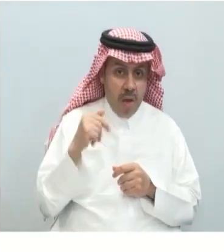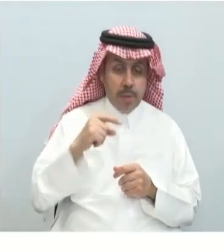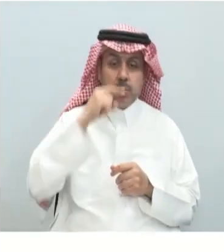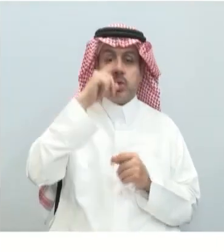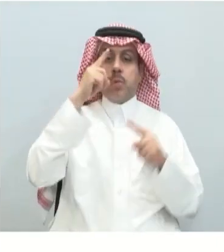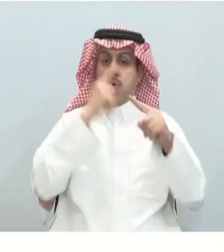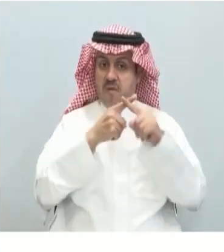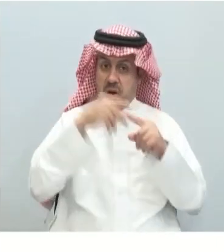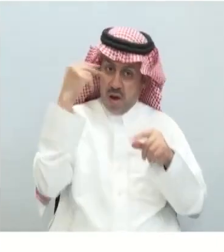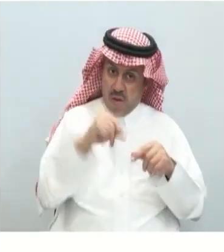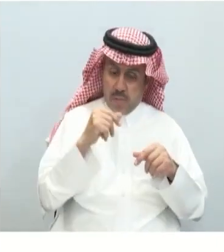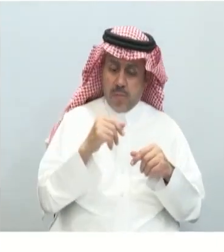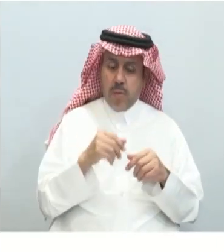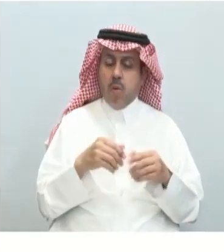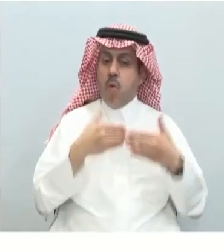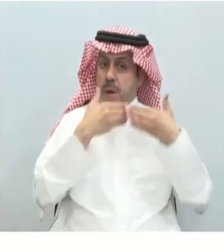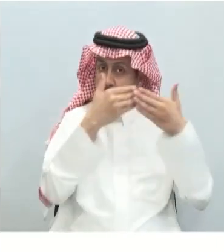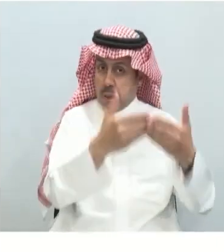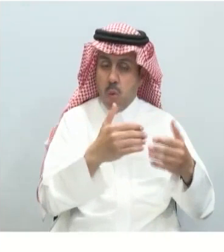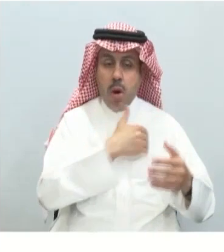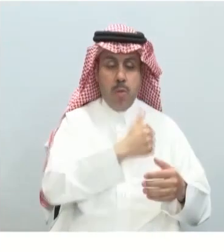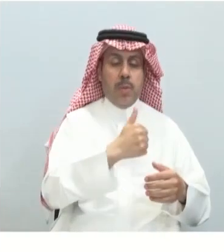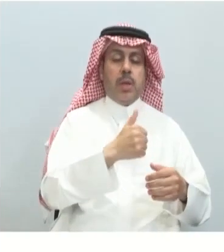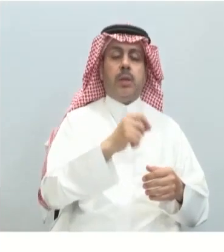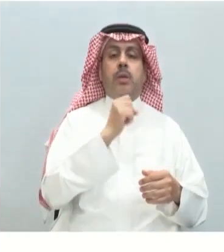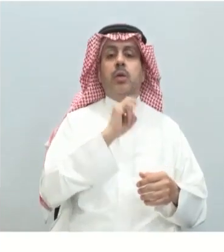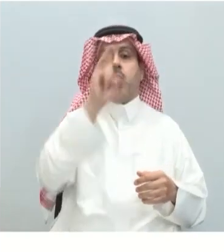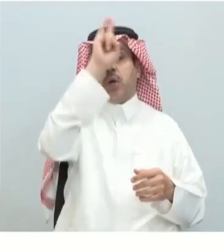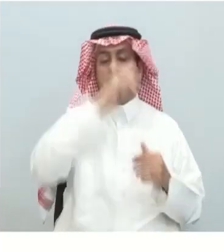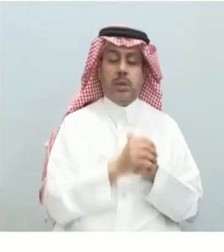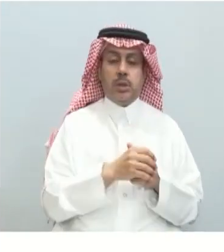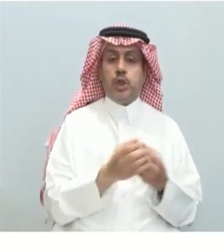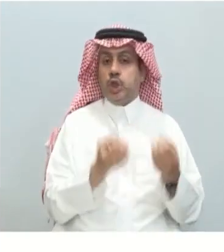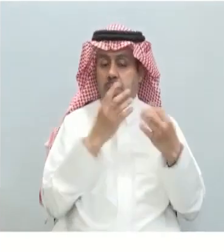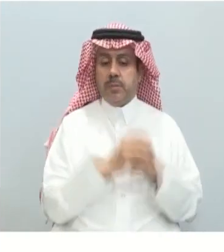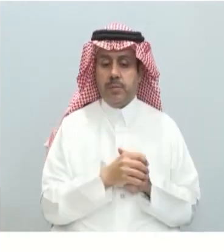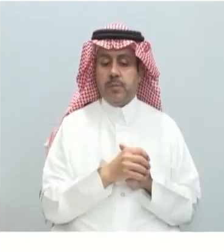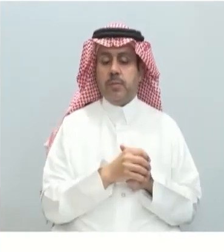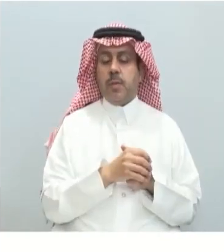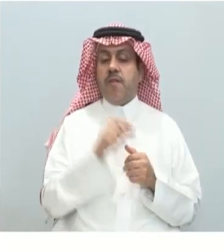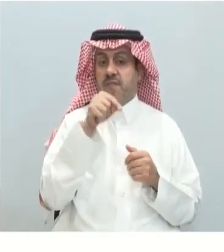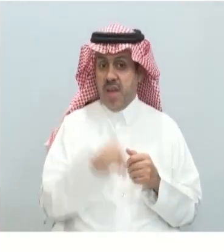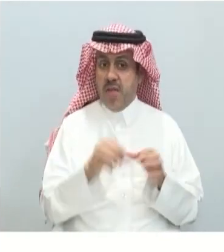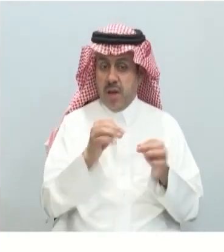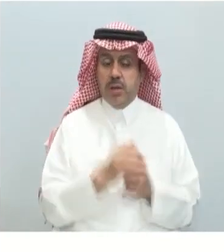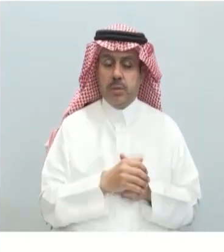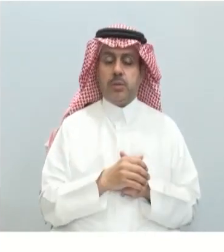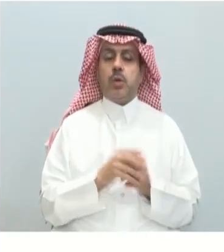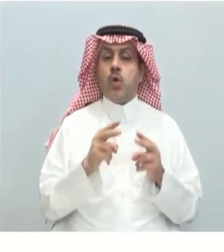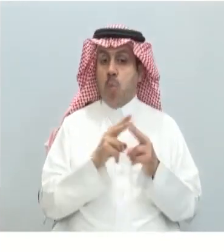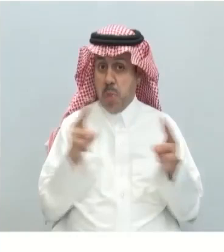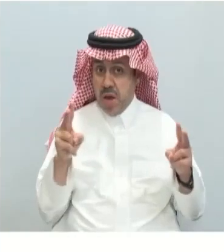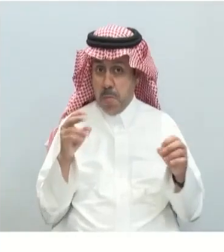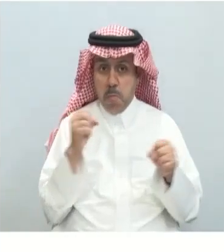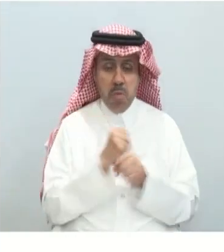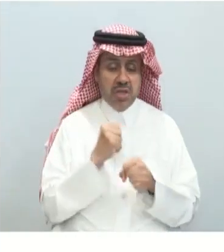المكذبين وما اعده للمؤمنين الموحدين وفي في هذه الايات يذكر الله تعالى ما يحصل بين